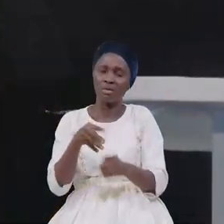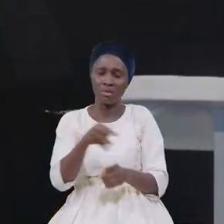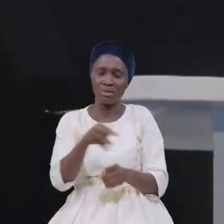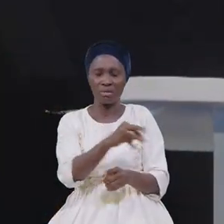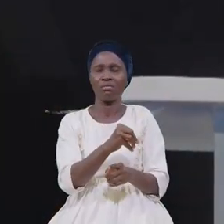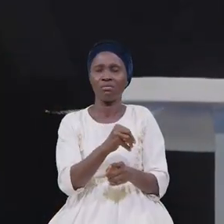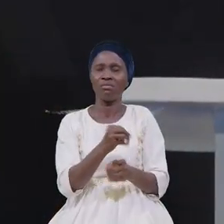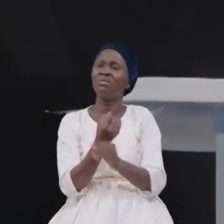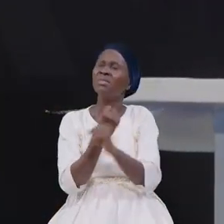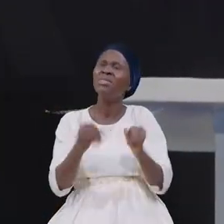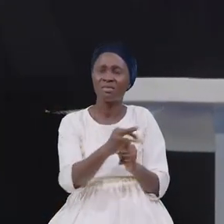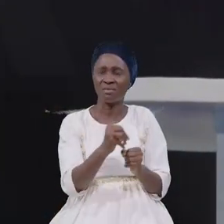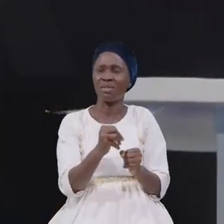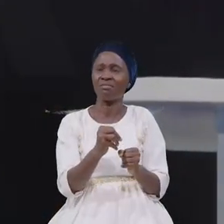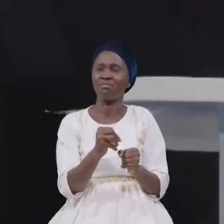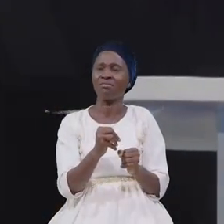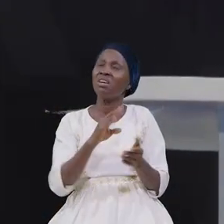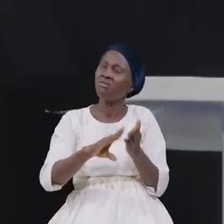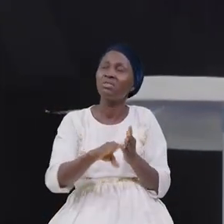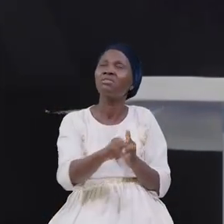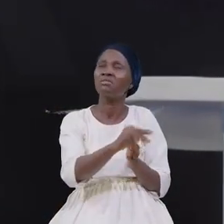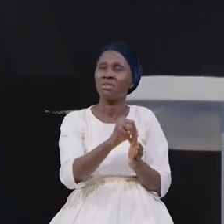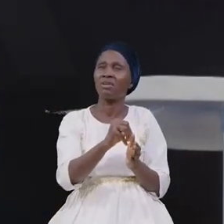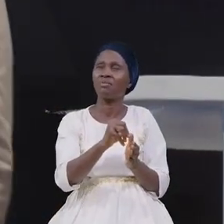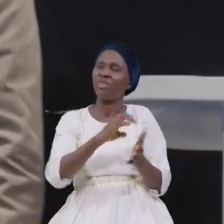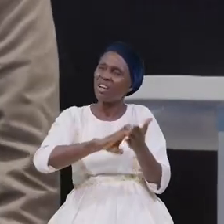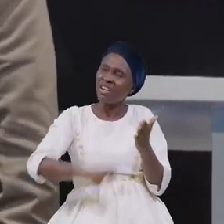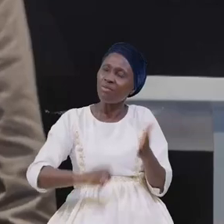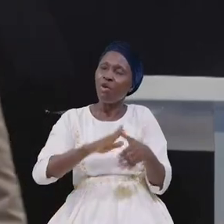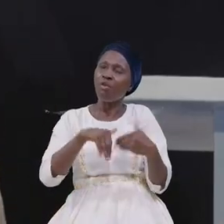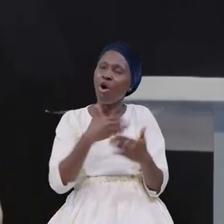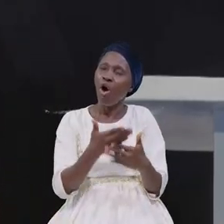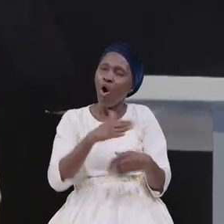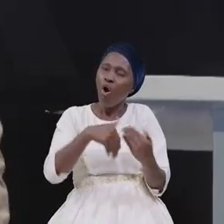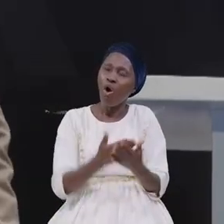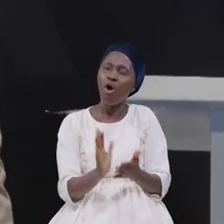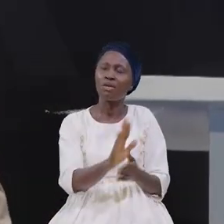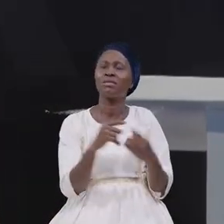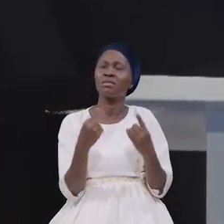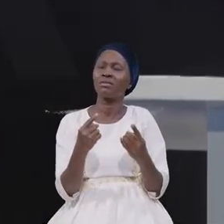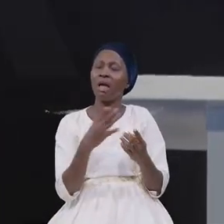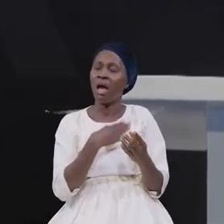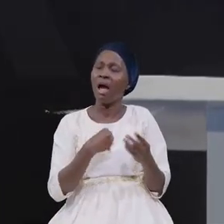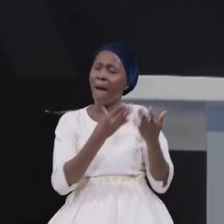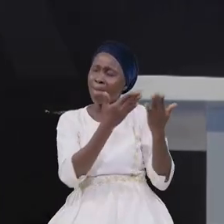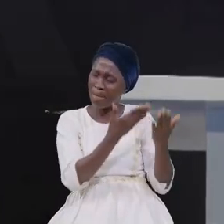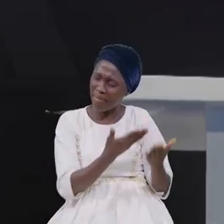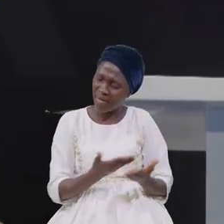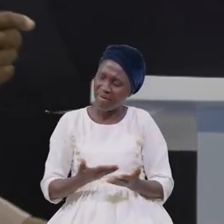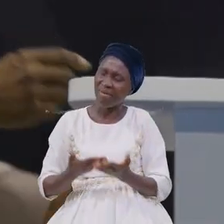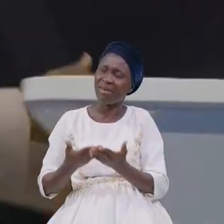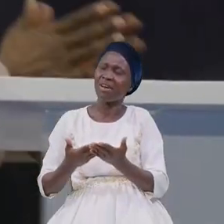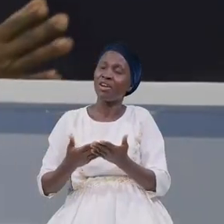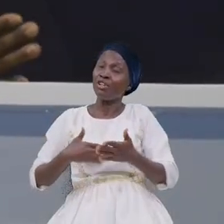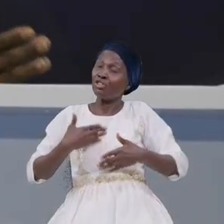sauve-les, pardonne-leur, efface toutes leurs transgressions et amène la joie